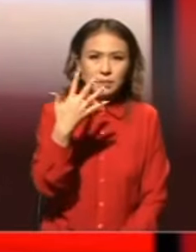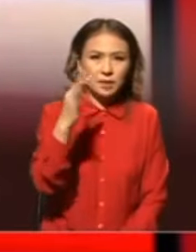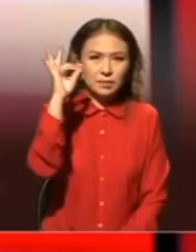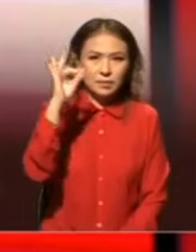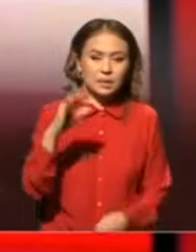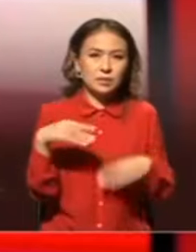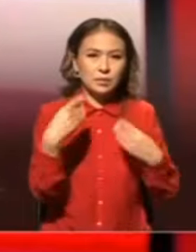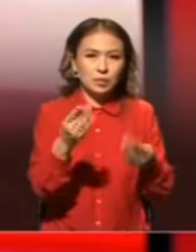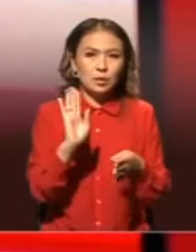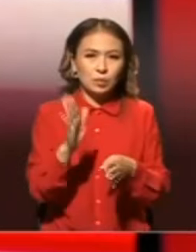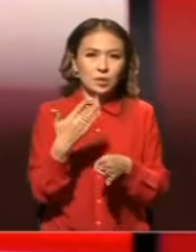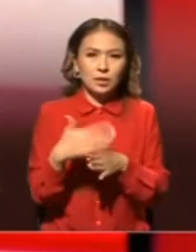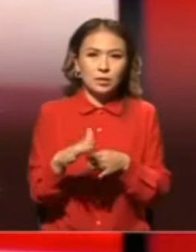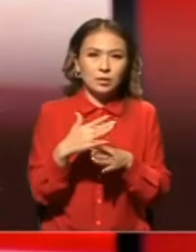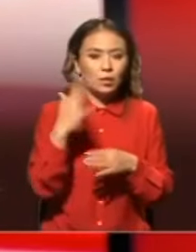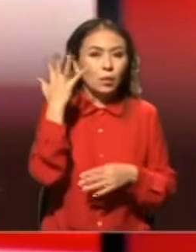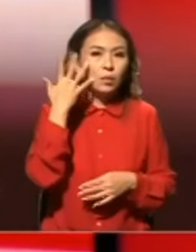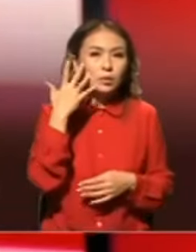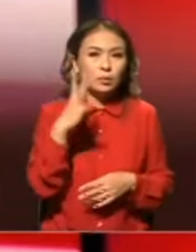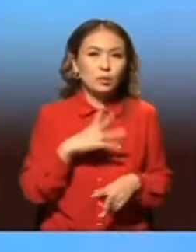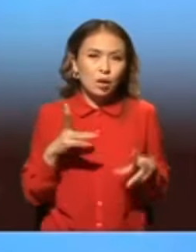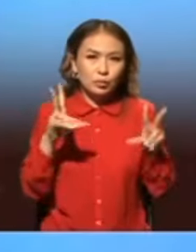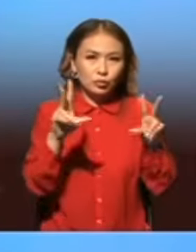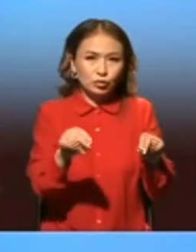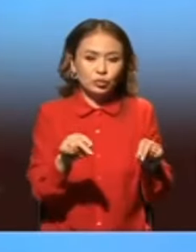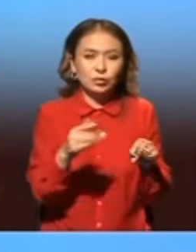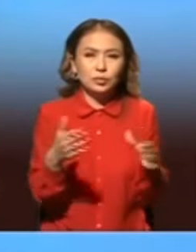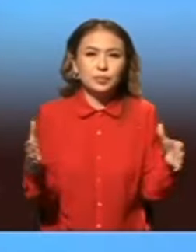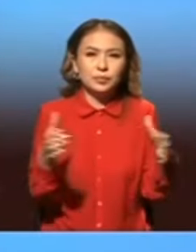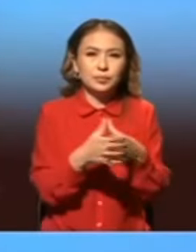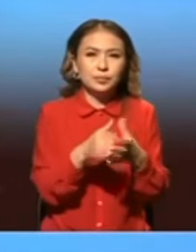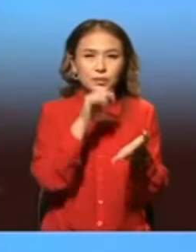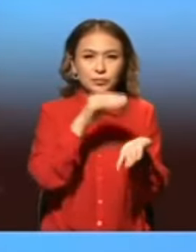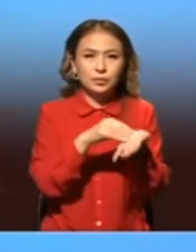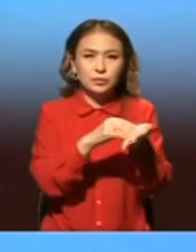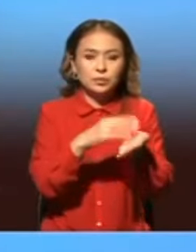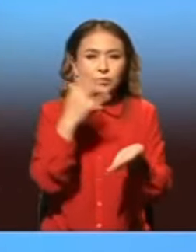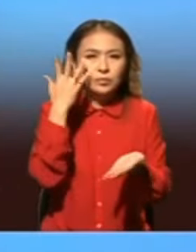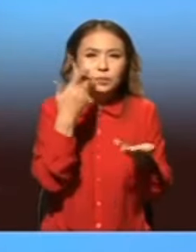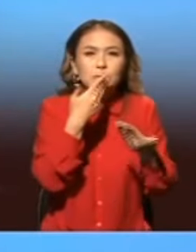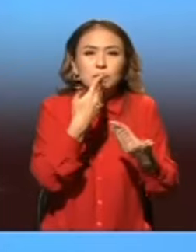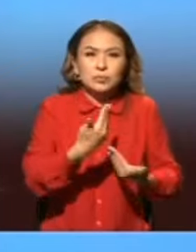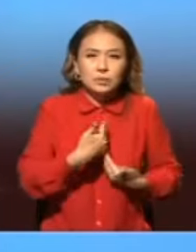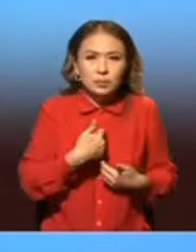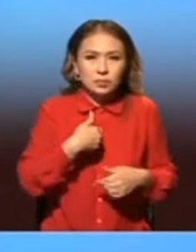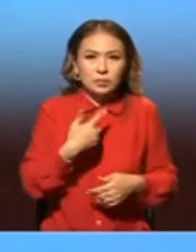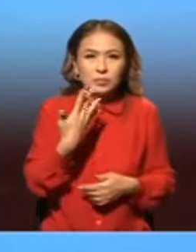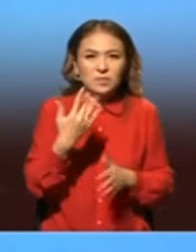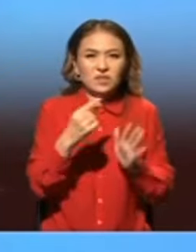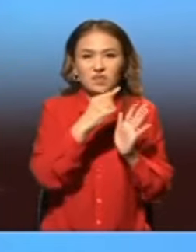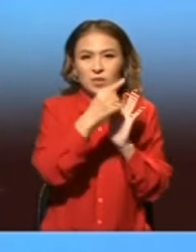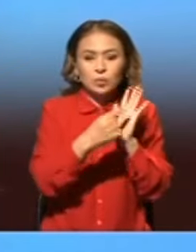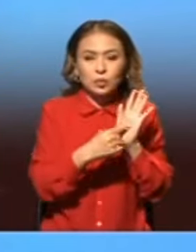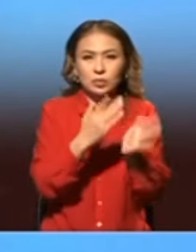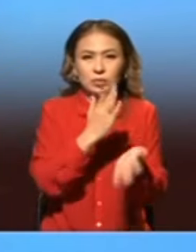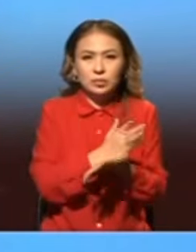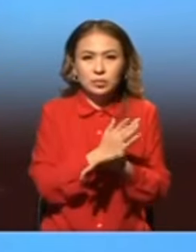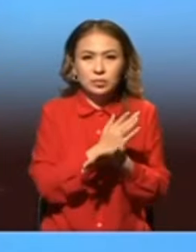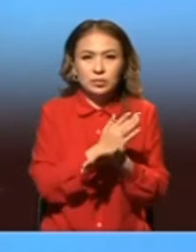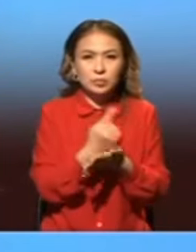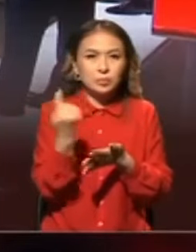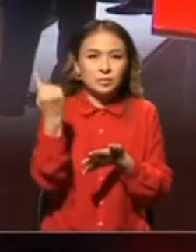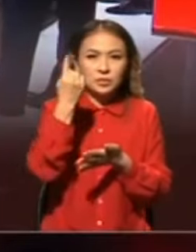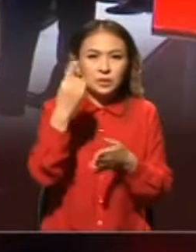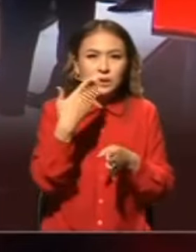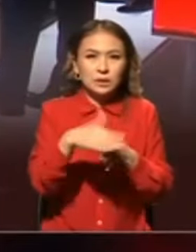береміз, микронесие береміз деген кезде, өз әріптестерінің журналистері маған келгенде мен айтқан, менде 5 сұрағым бар дедім.